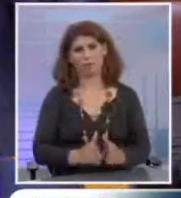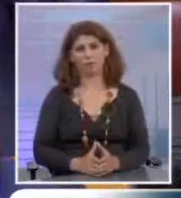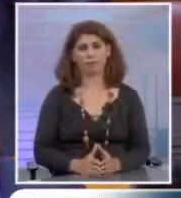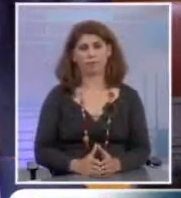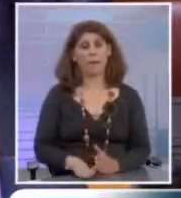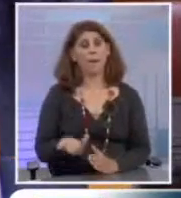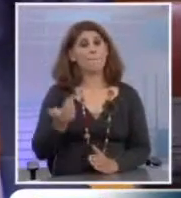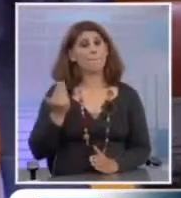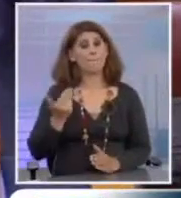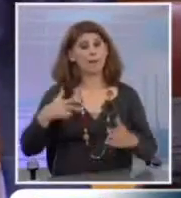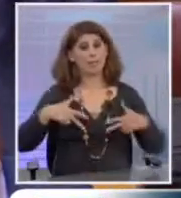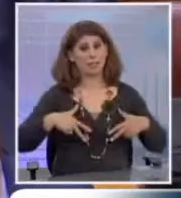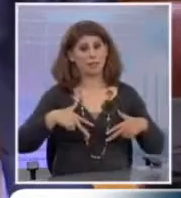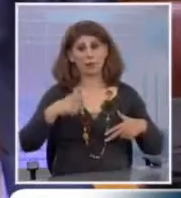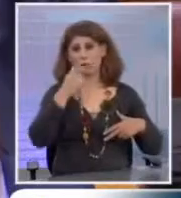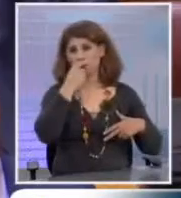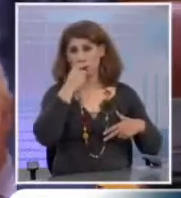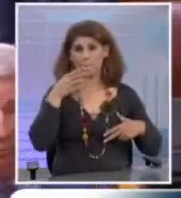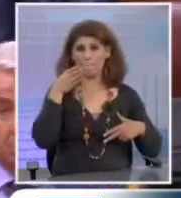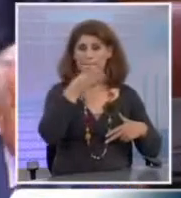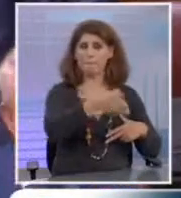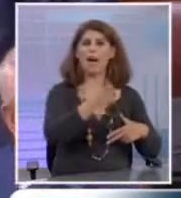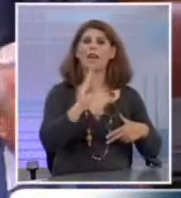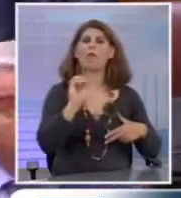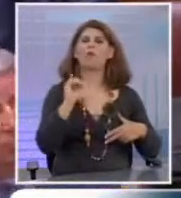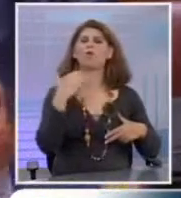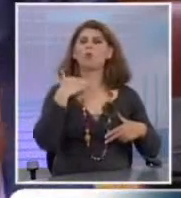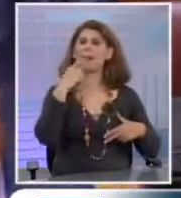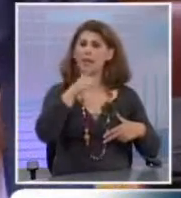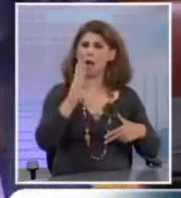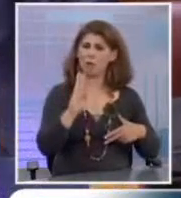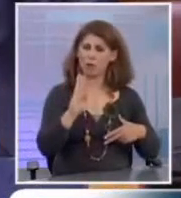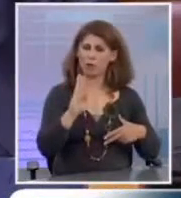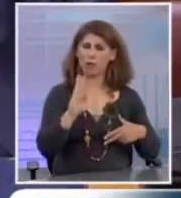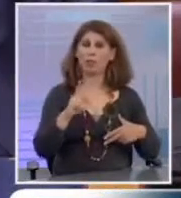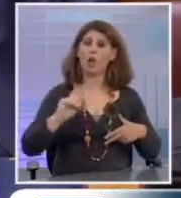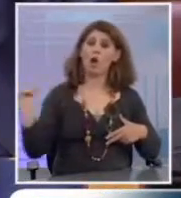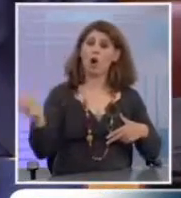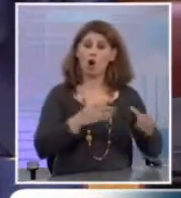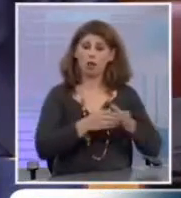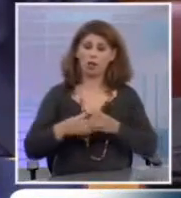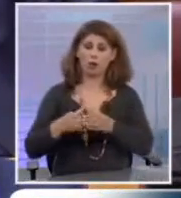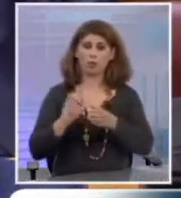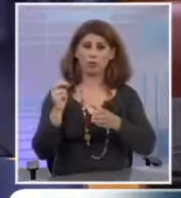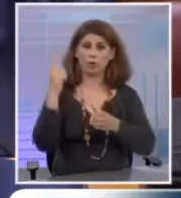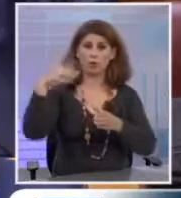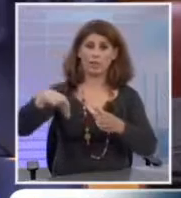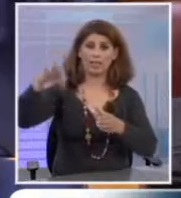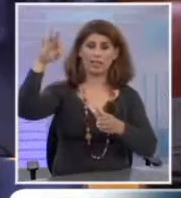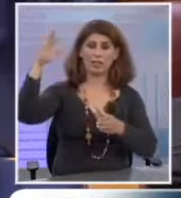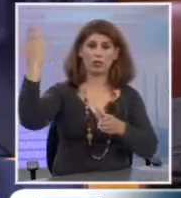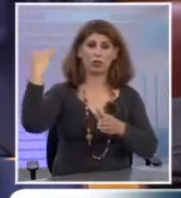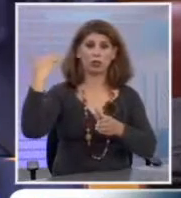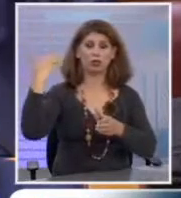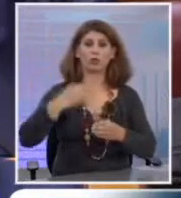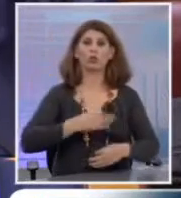η κυβέρνηση του Κώστα Καραμαλή πάει στο Βουκουρέστι, όλες οι πτέρυγες της Βουλής, με μοναδική εξαίρεση τότε τον